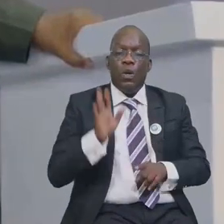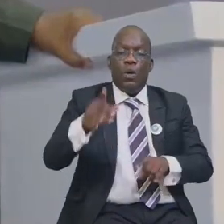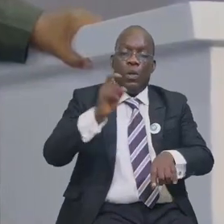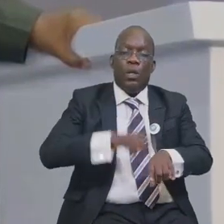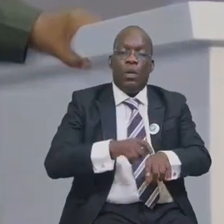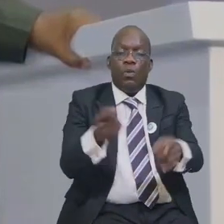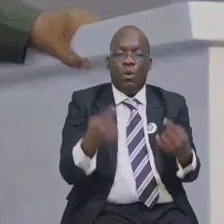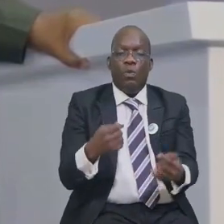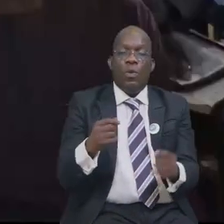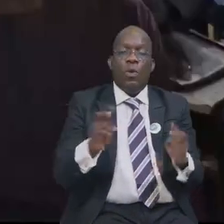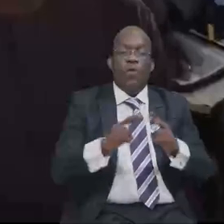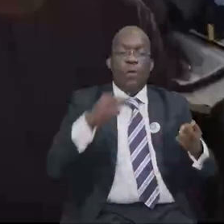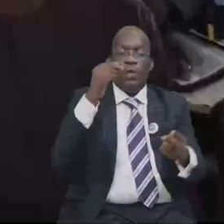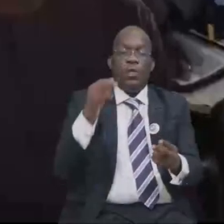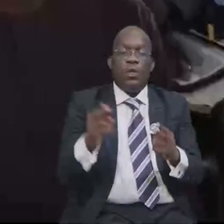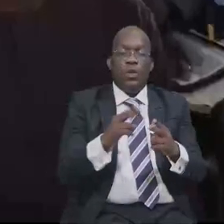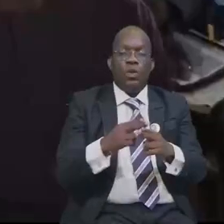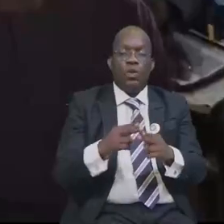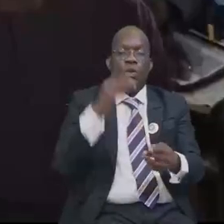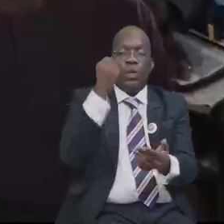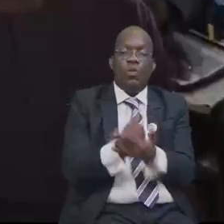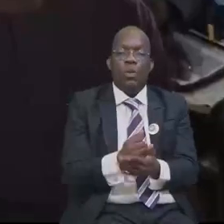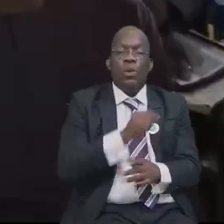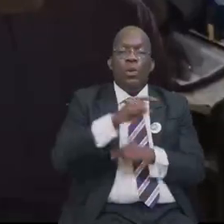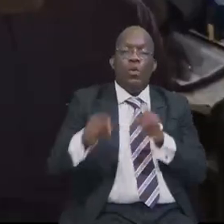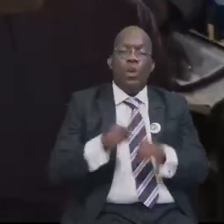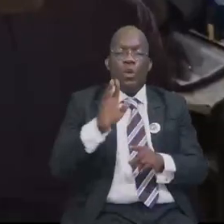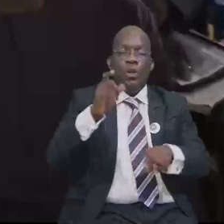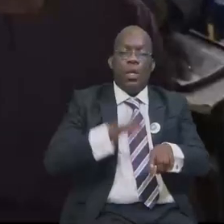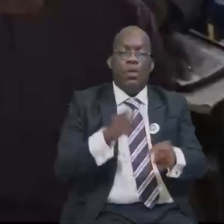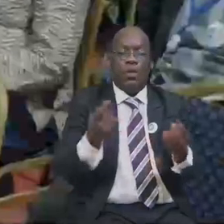bientôt, quand ta chance te sera donnée très bientôt,